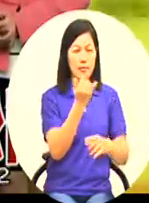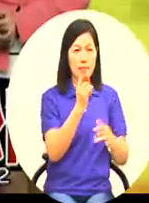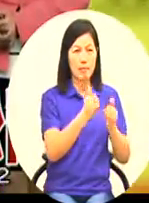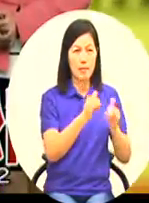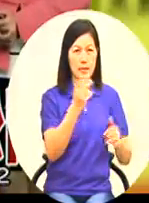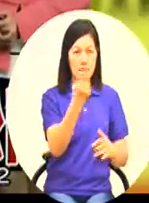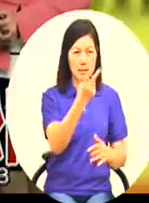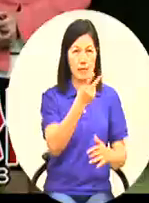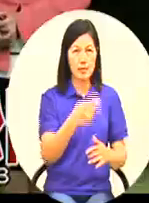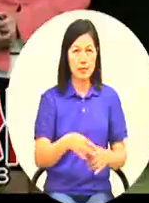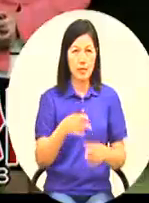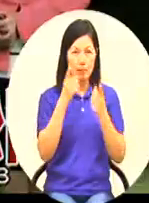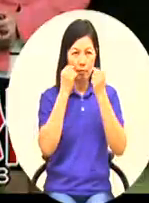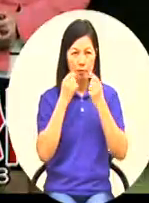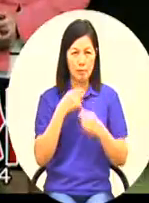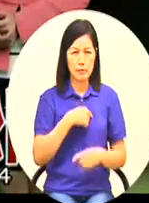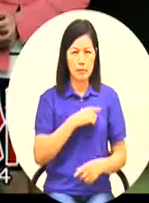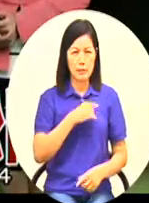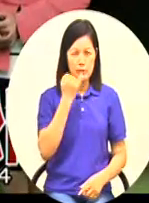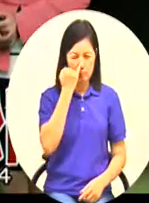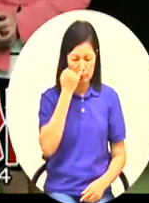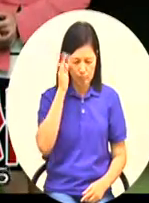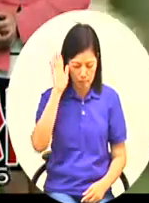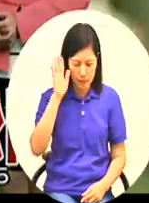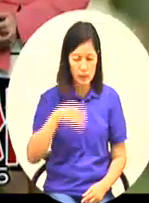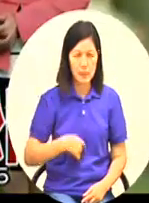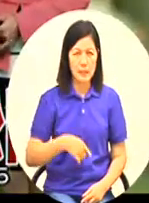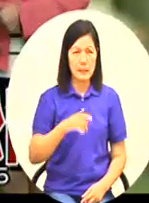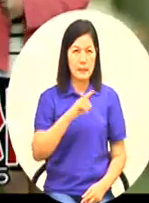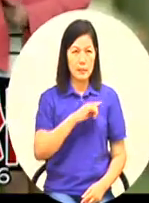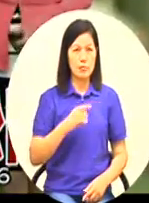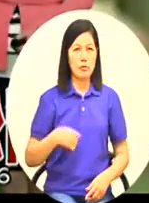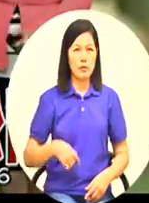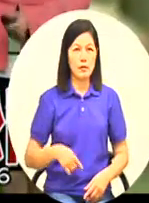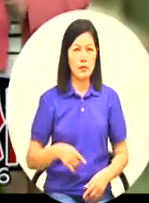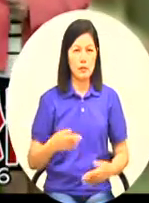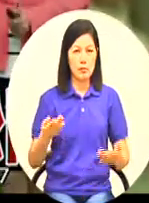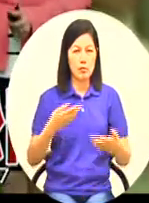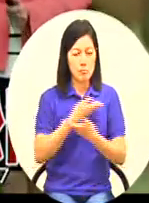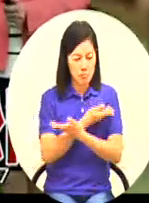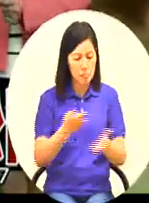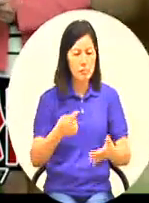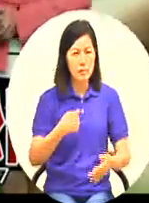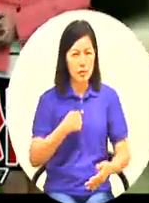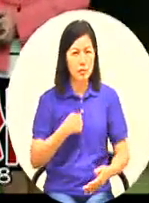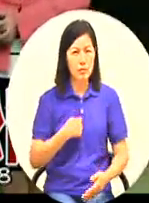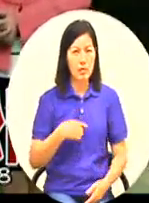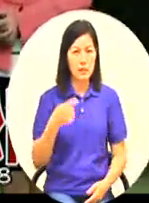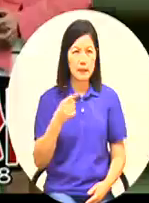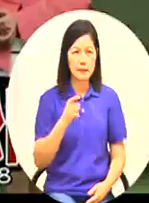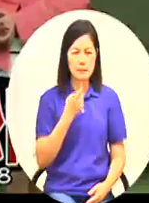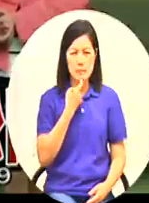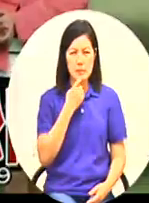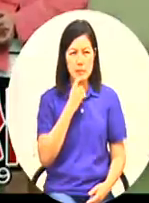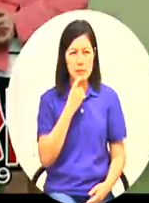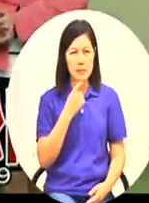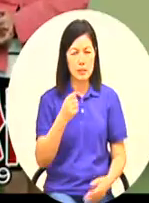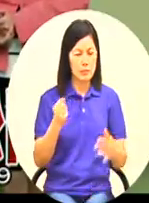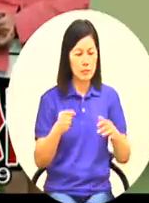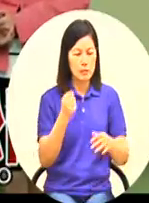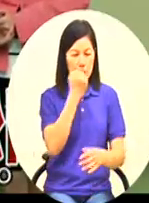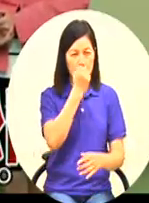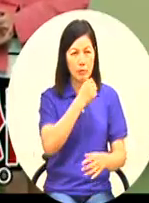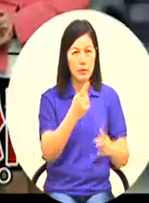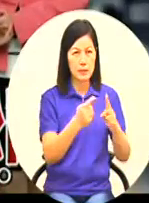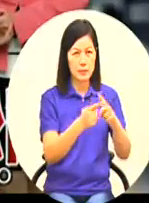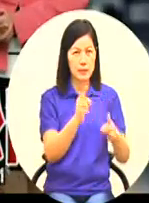还强调愿意接受法律制裁，希望能够得到从宽处理。不过这两名嫌犯都还没有正式受审，就在镜头